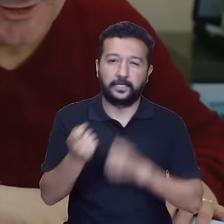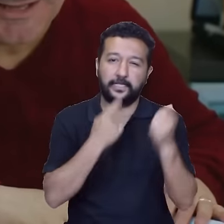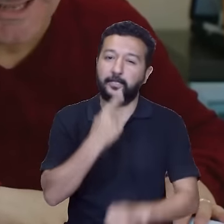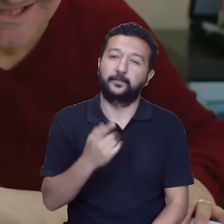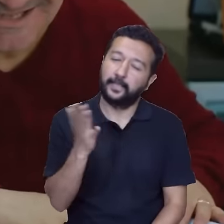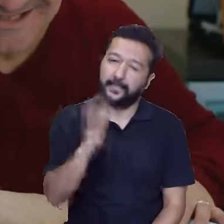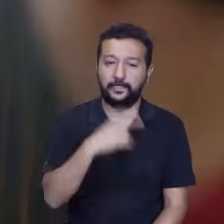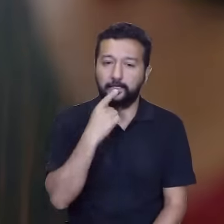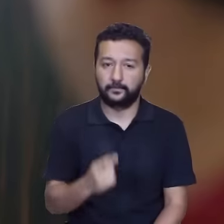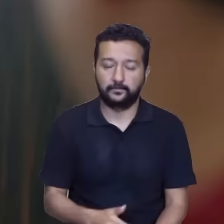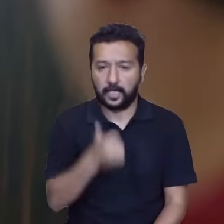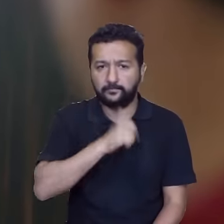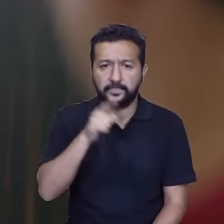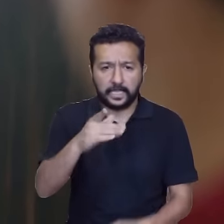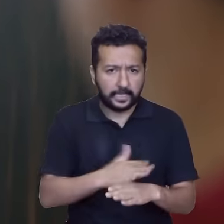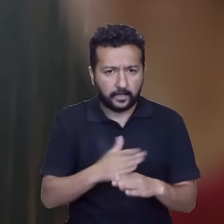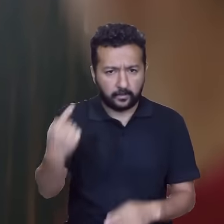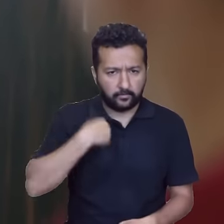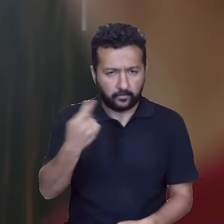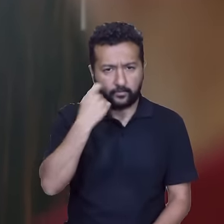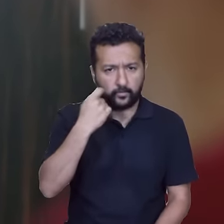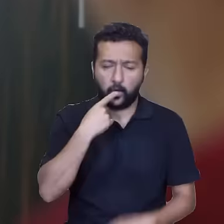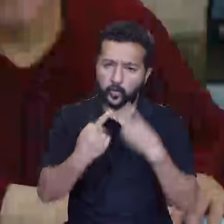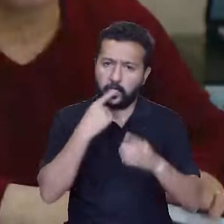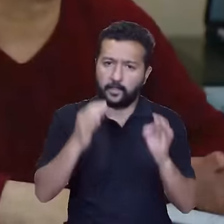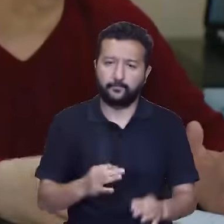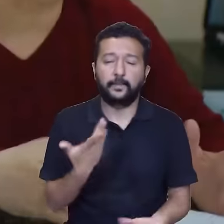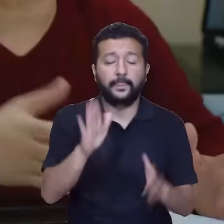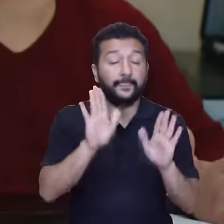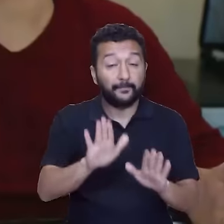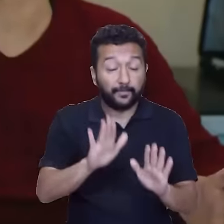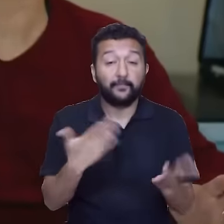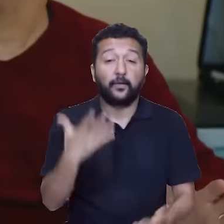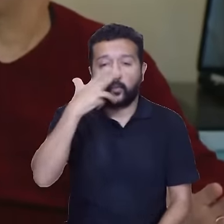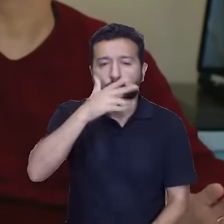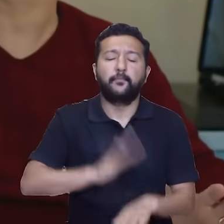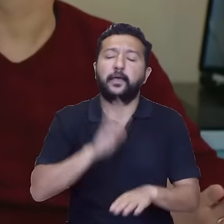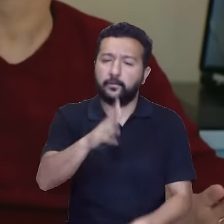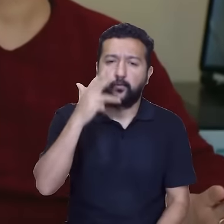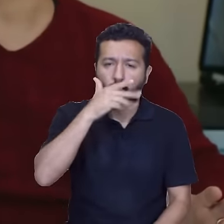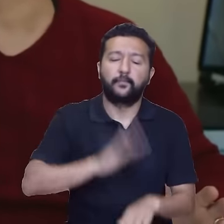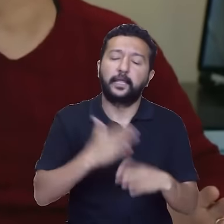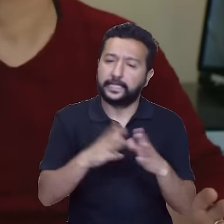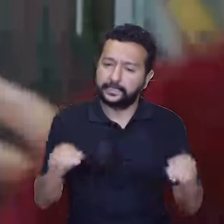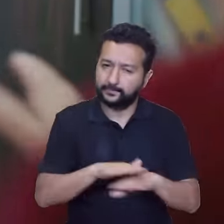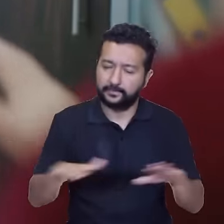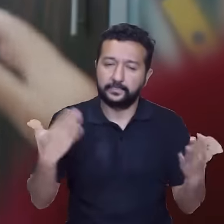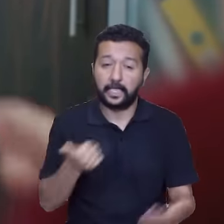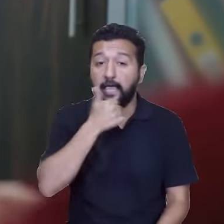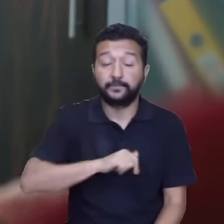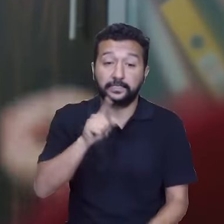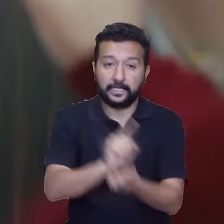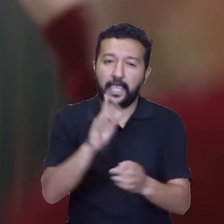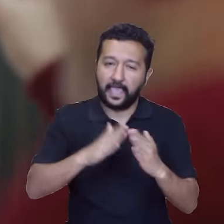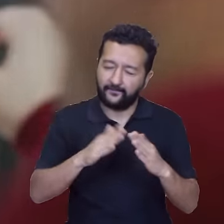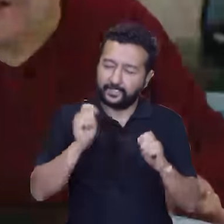nasıl gidiyor, hadi. Abi sen niye bana böyle devamlı manidar konuşuyorsun? Ya tamam oğlum, tamam, utanma, utanma, tamam. Geçti, bitti. Abin